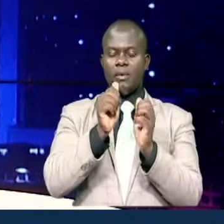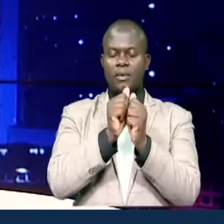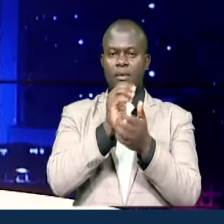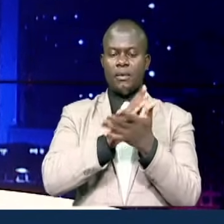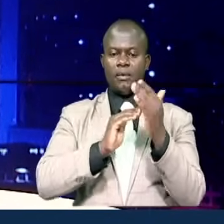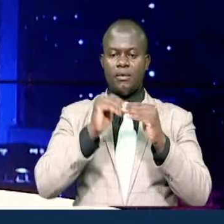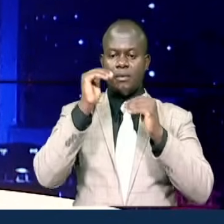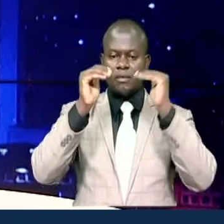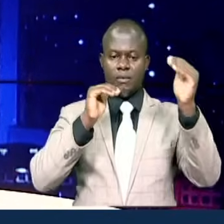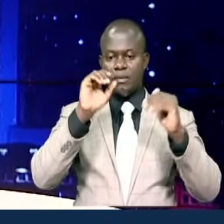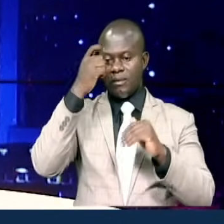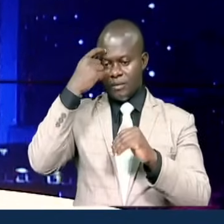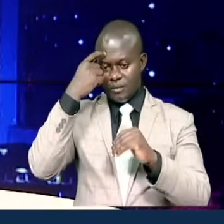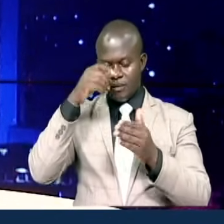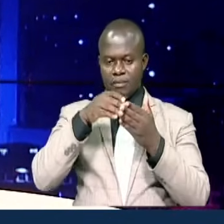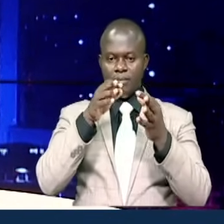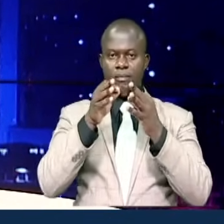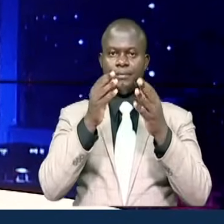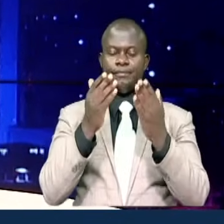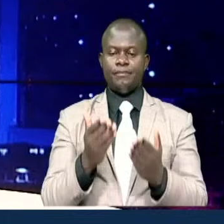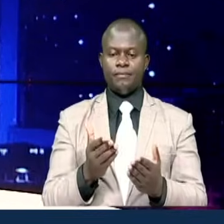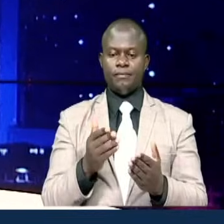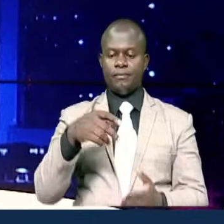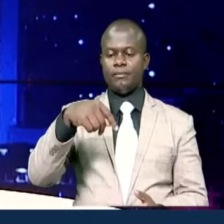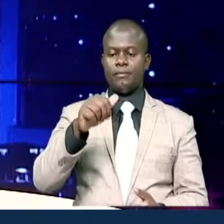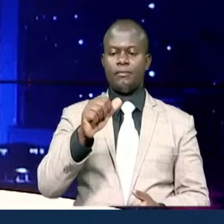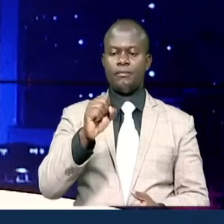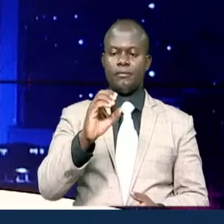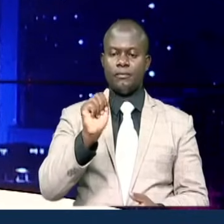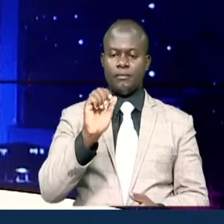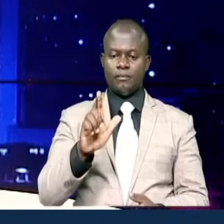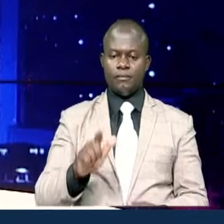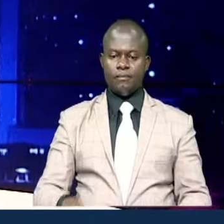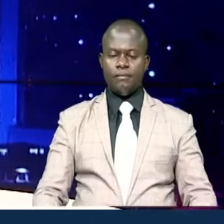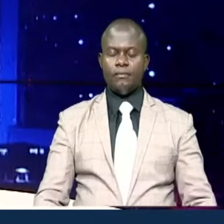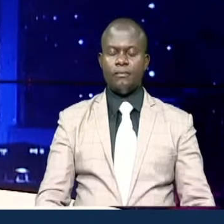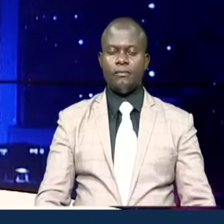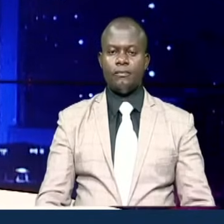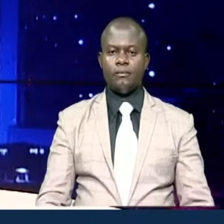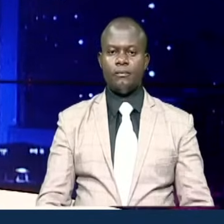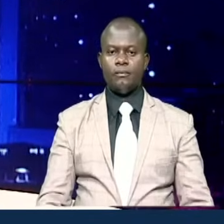nzego za leta reka tubibaze Pasco Buhura yafatanyije na Byron Ndayambashe